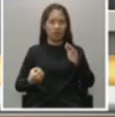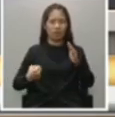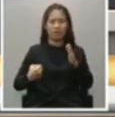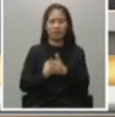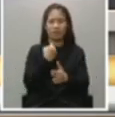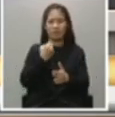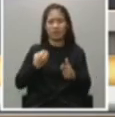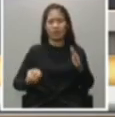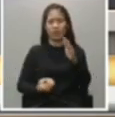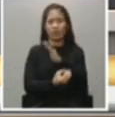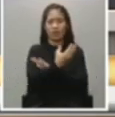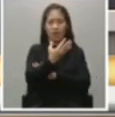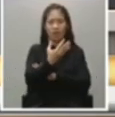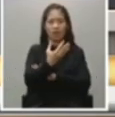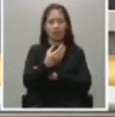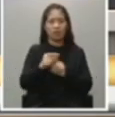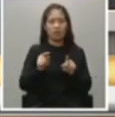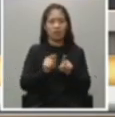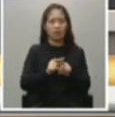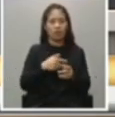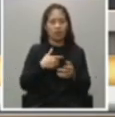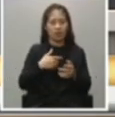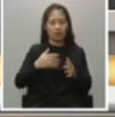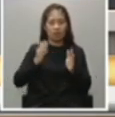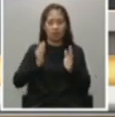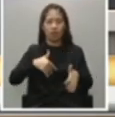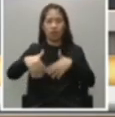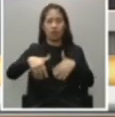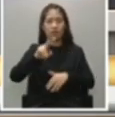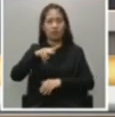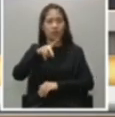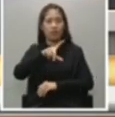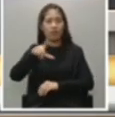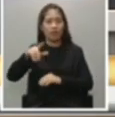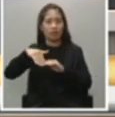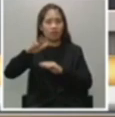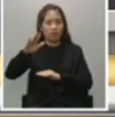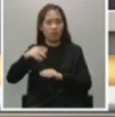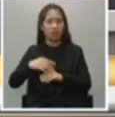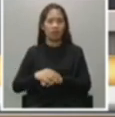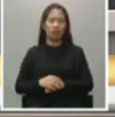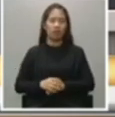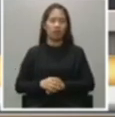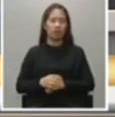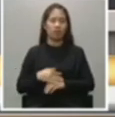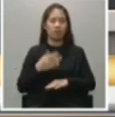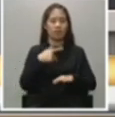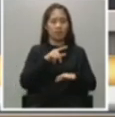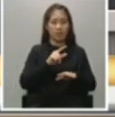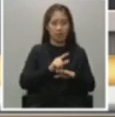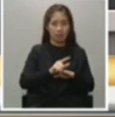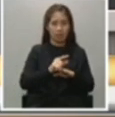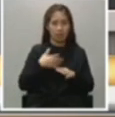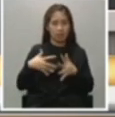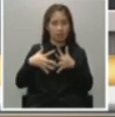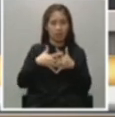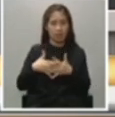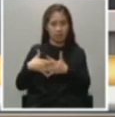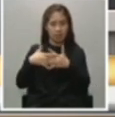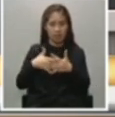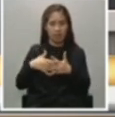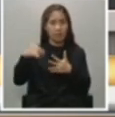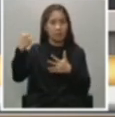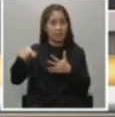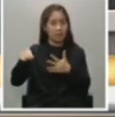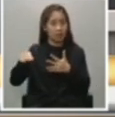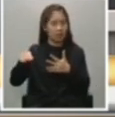มกันมากกว่า 2,000 ล้านคนท่านประธานที่เคารพค่ะสหรัฐอเมริกาไม่ได้ผิด